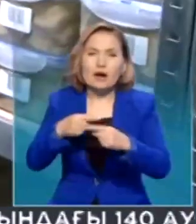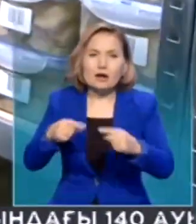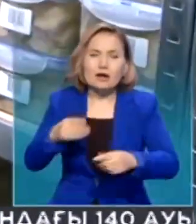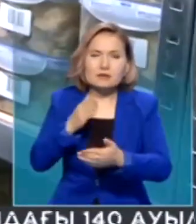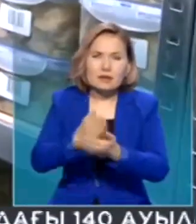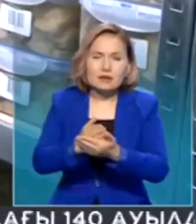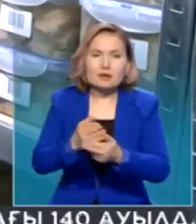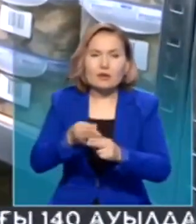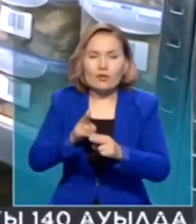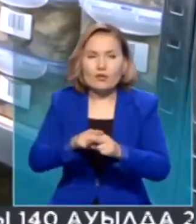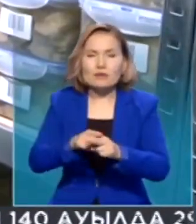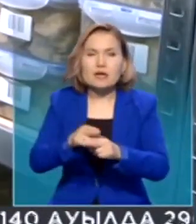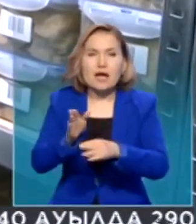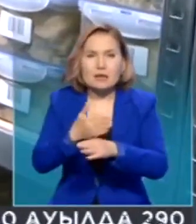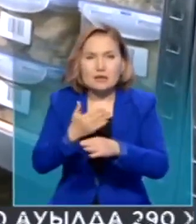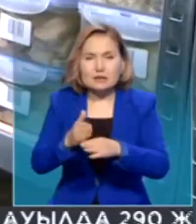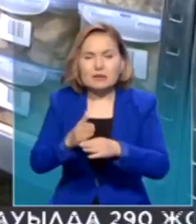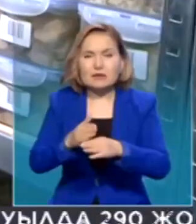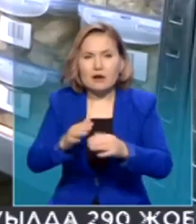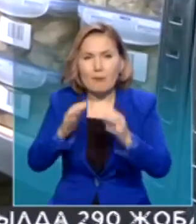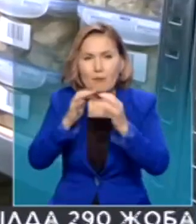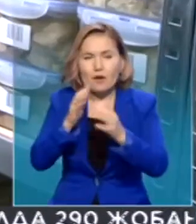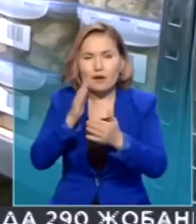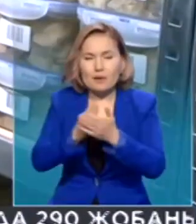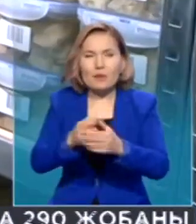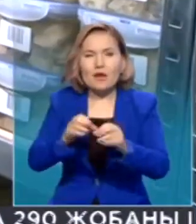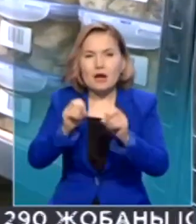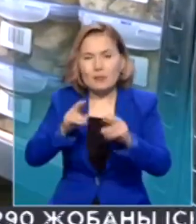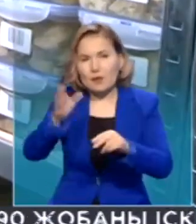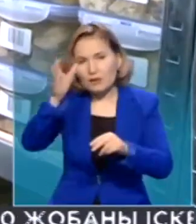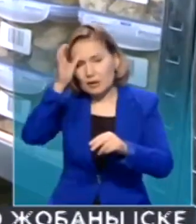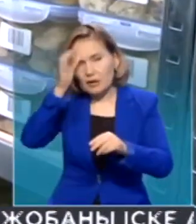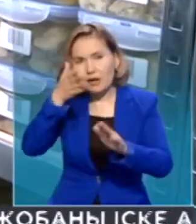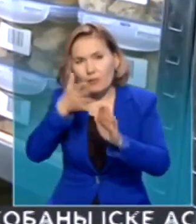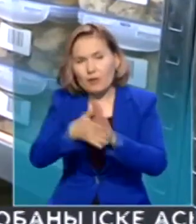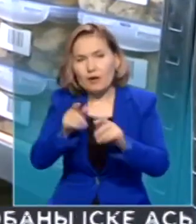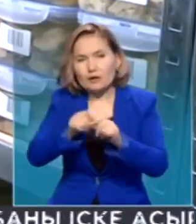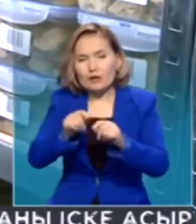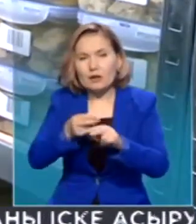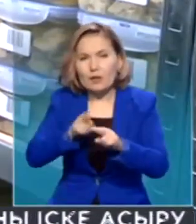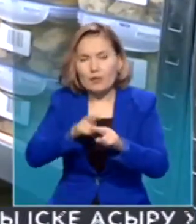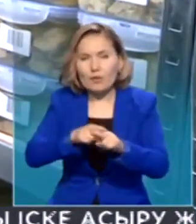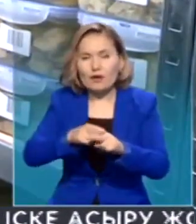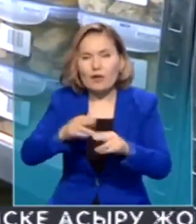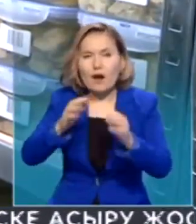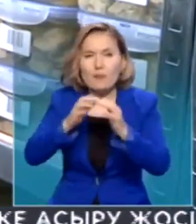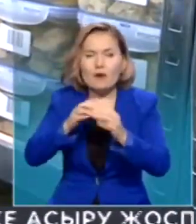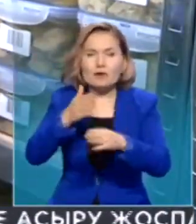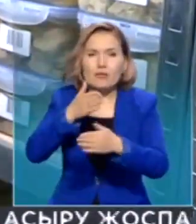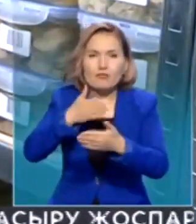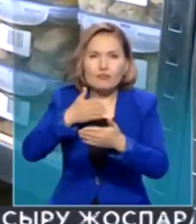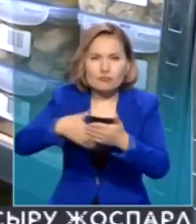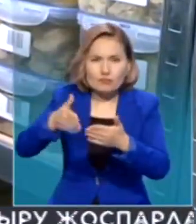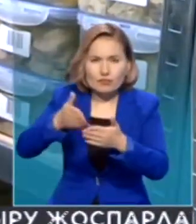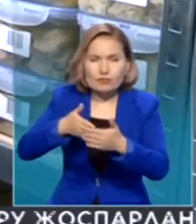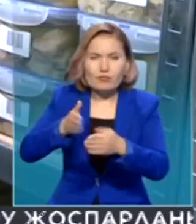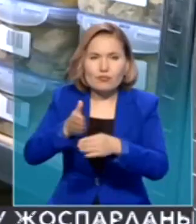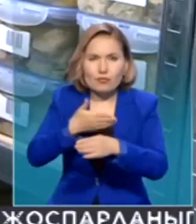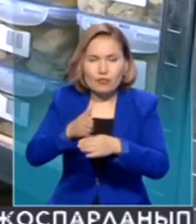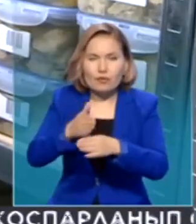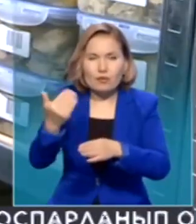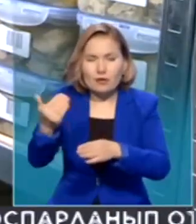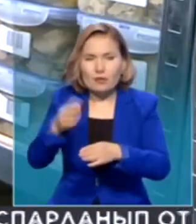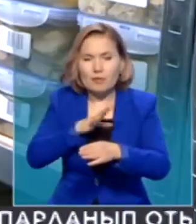көріп тұрсыздар. Ұлыбритания ғалымдары кезінде арнайы зерттеулер үшін мына миды бірнеше бөлікке бөлген екен. Ал мына